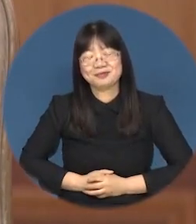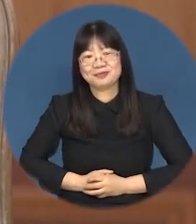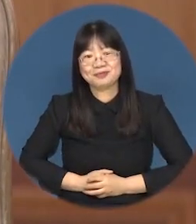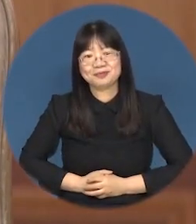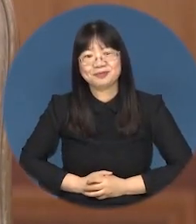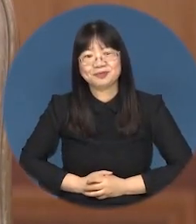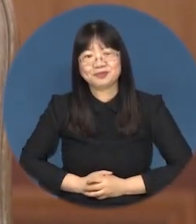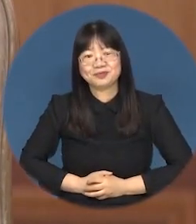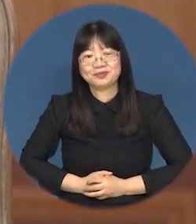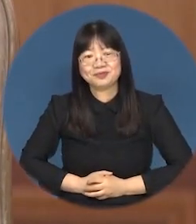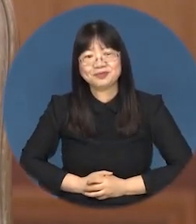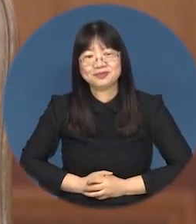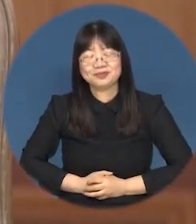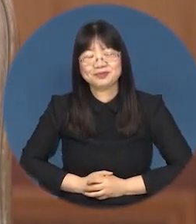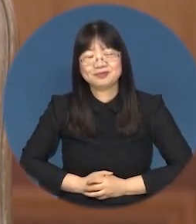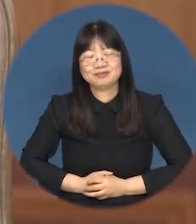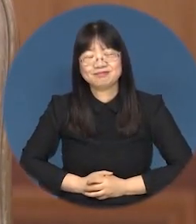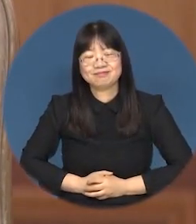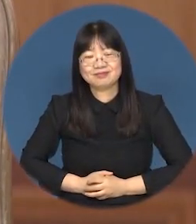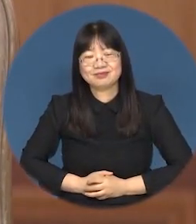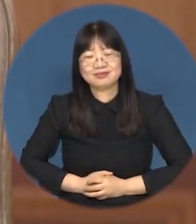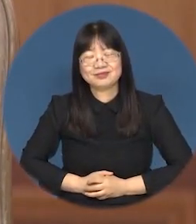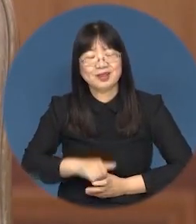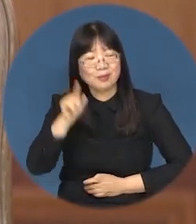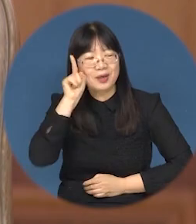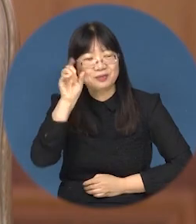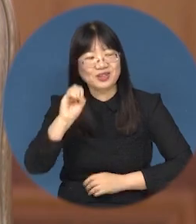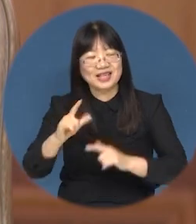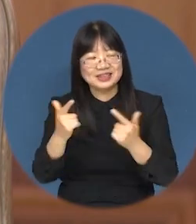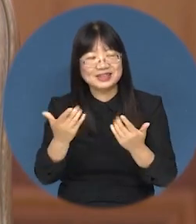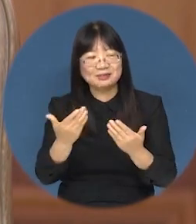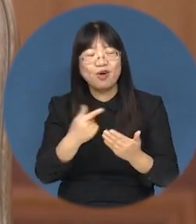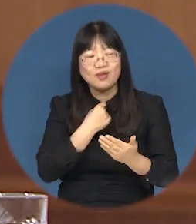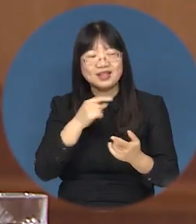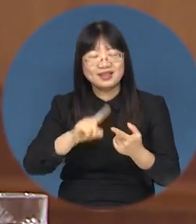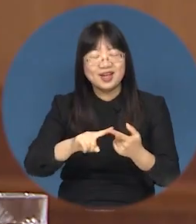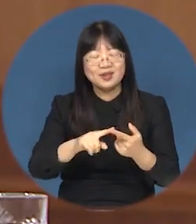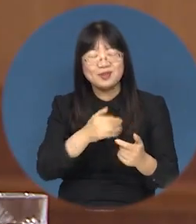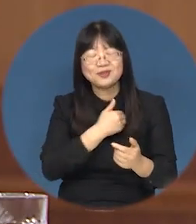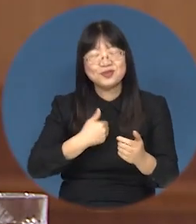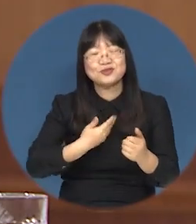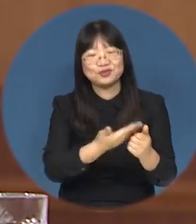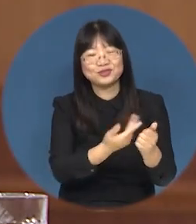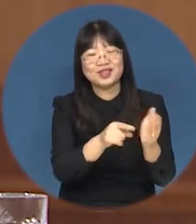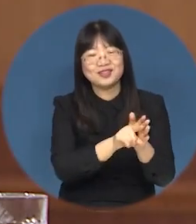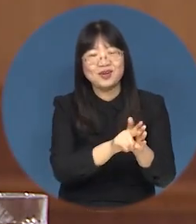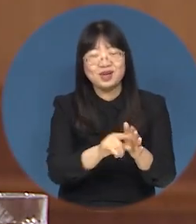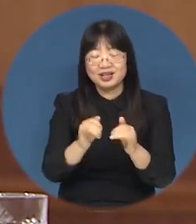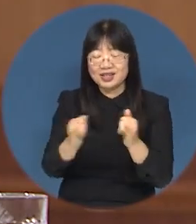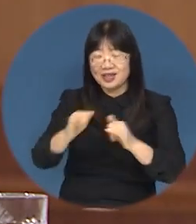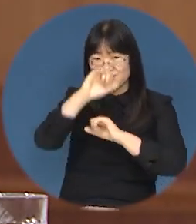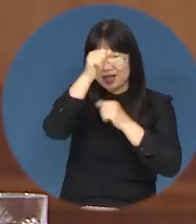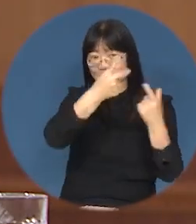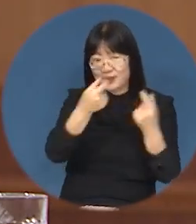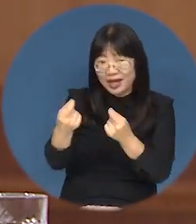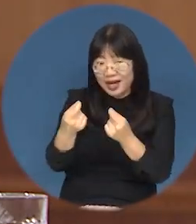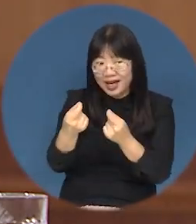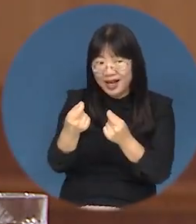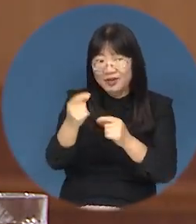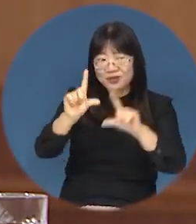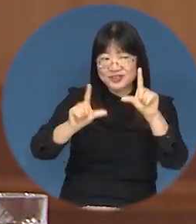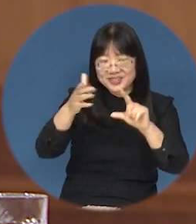예. 그분들 욕구를, 그러니까 제가 다는 아니지만 충족을 시켜주려고 노력을 하는 거죠. 사람 다리랑 똑같이 생겼는데 달리기를, 예. 한다?